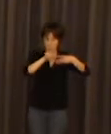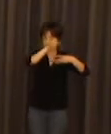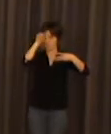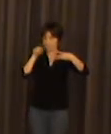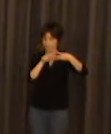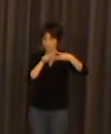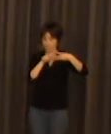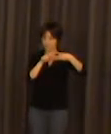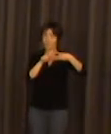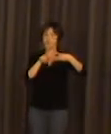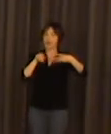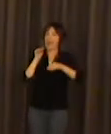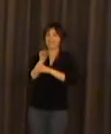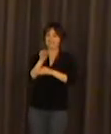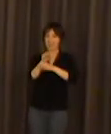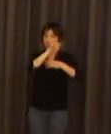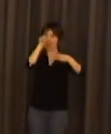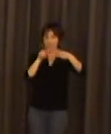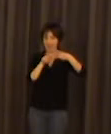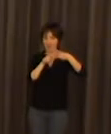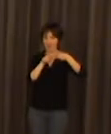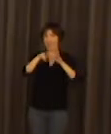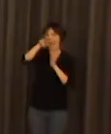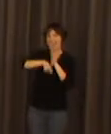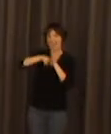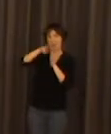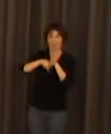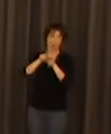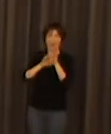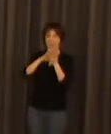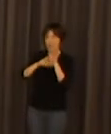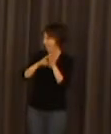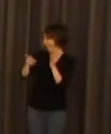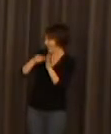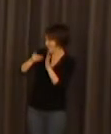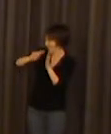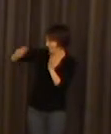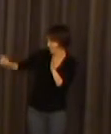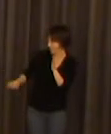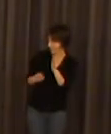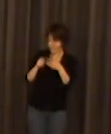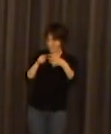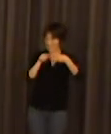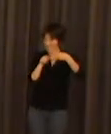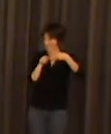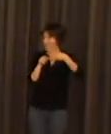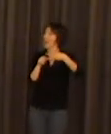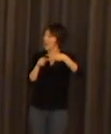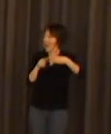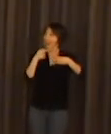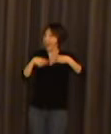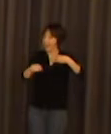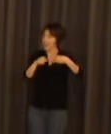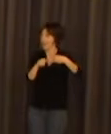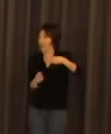i la codificació, que és el model en el qual es basa aquest ensenyament, que alhora afavoreix un ús que, en la mesura que